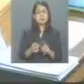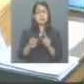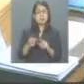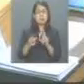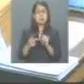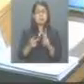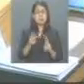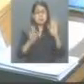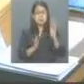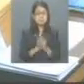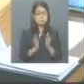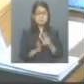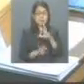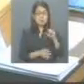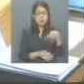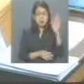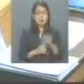316/134เสียงครับ